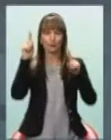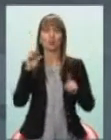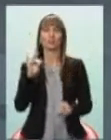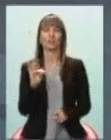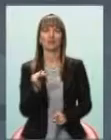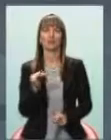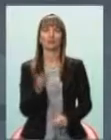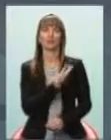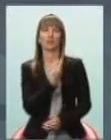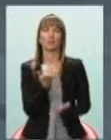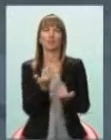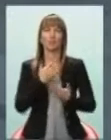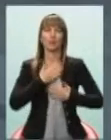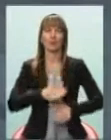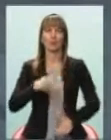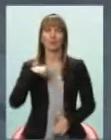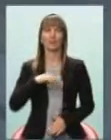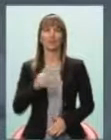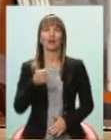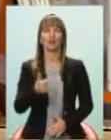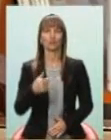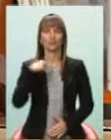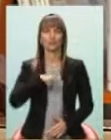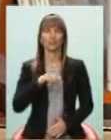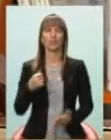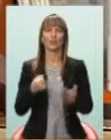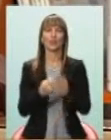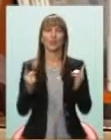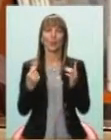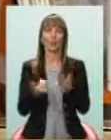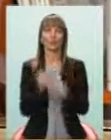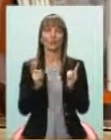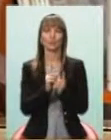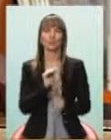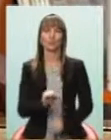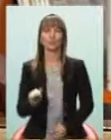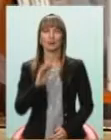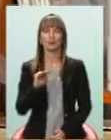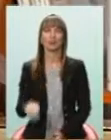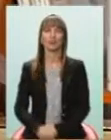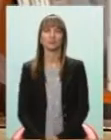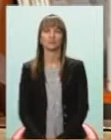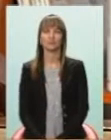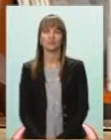І зичимо вам приємного настрою та гарних емоцій. І до нових зустрічей, малята. Пока!